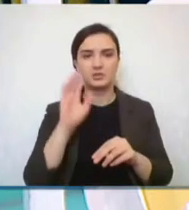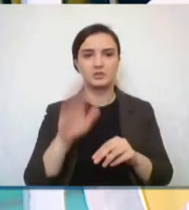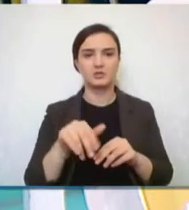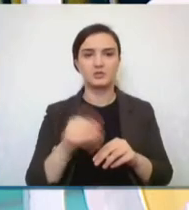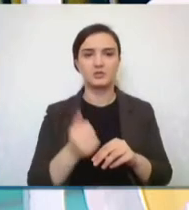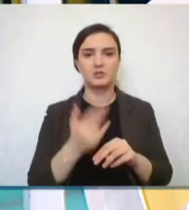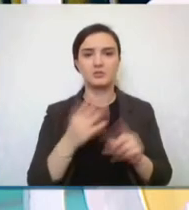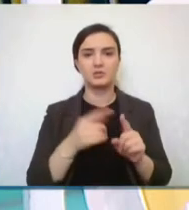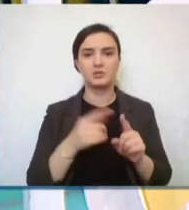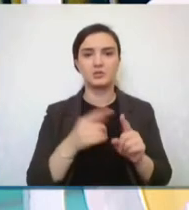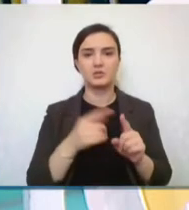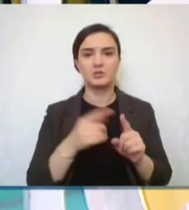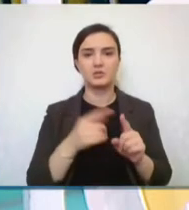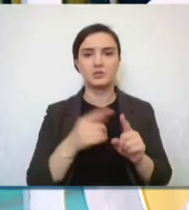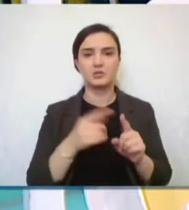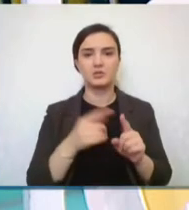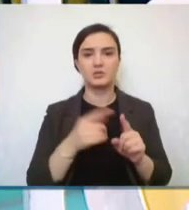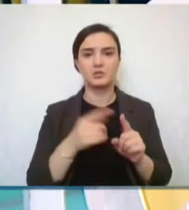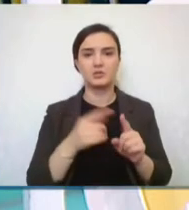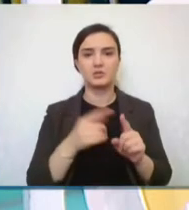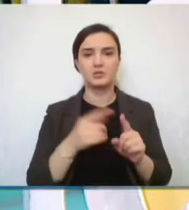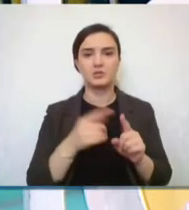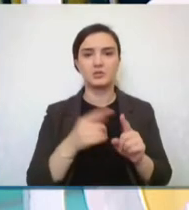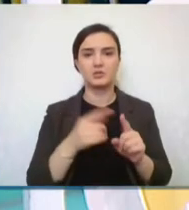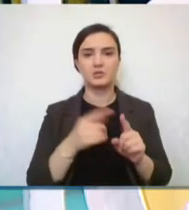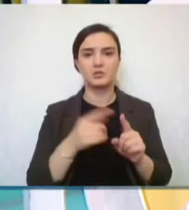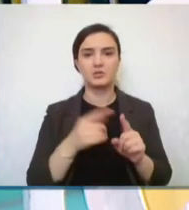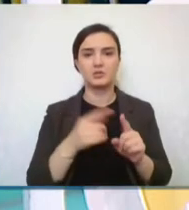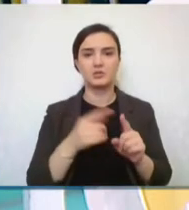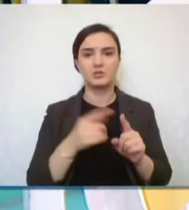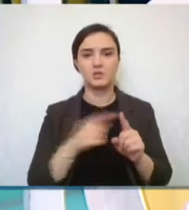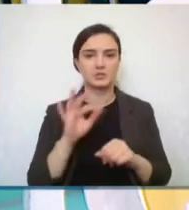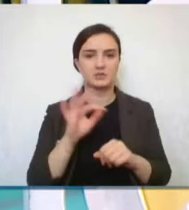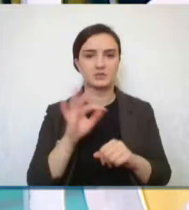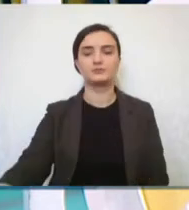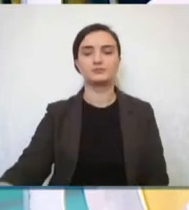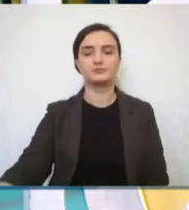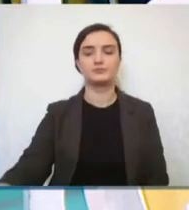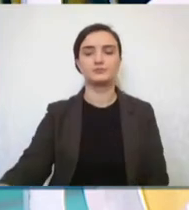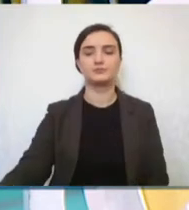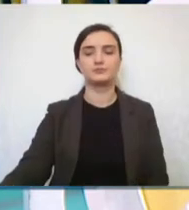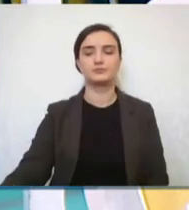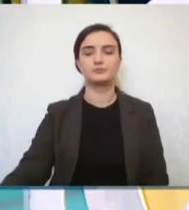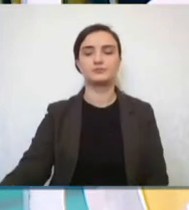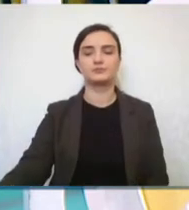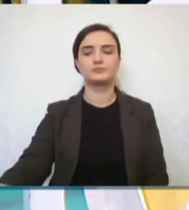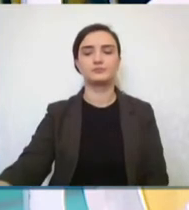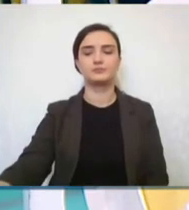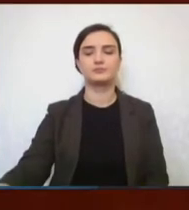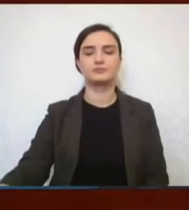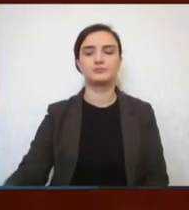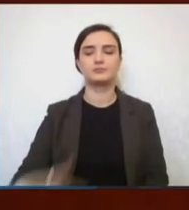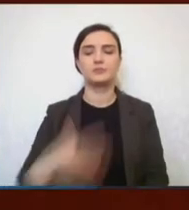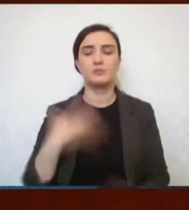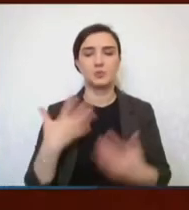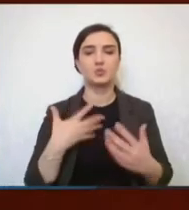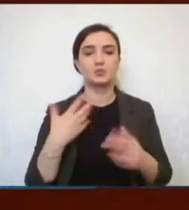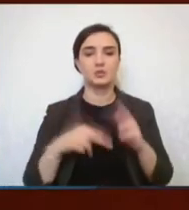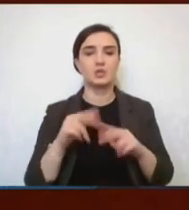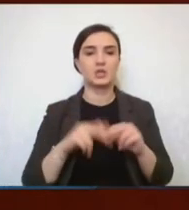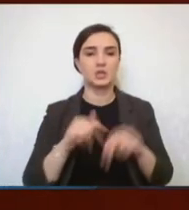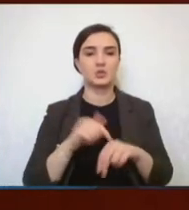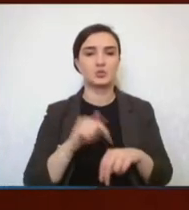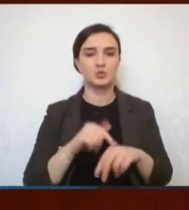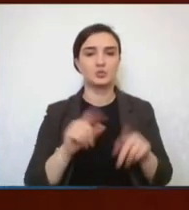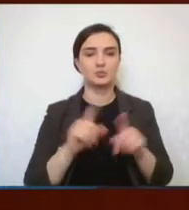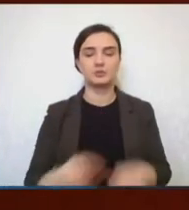შეიძლება ამაზე ფიქრი გაგწევდეს. ანუ ჩაკეტილი წრია და ემოციური განწყობა შესაბამისი. აქვე არის კითხვები